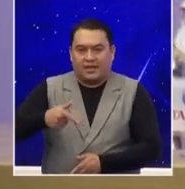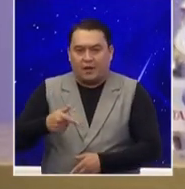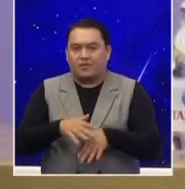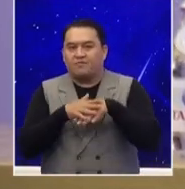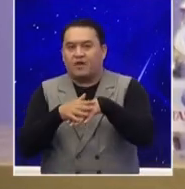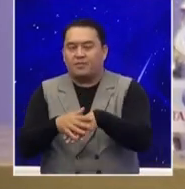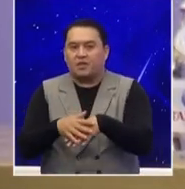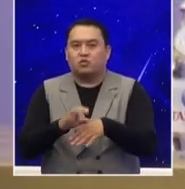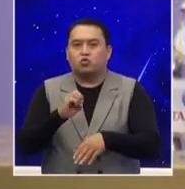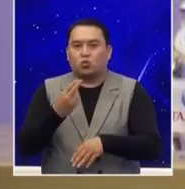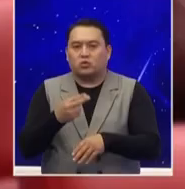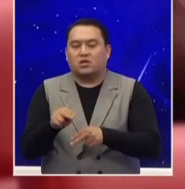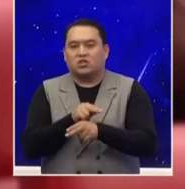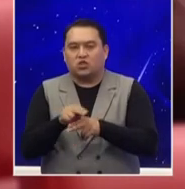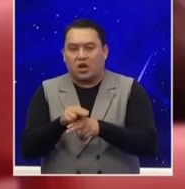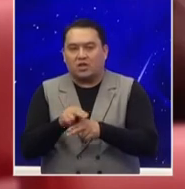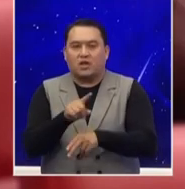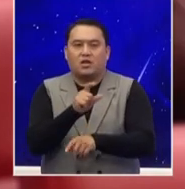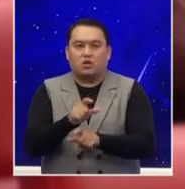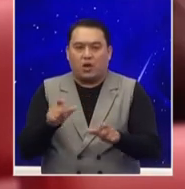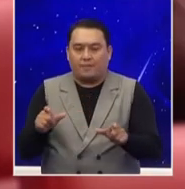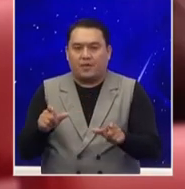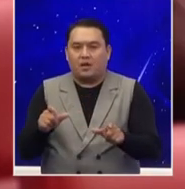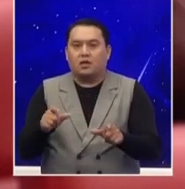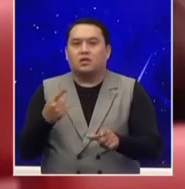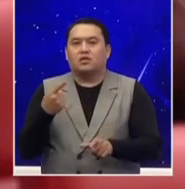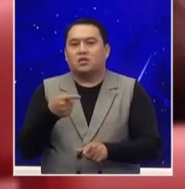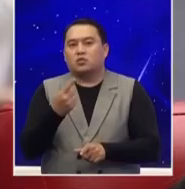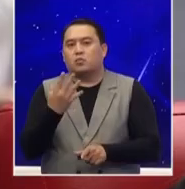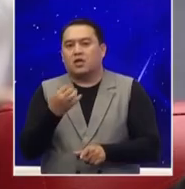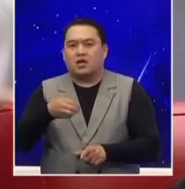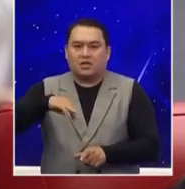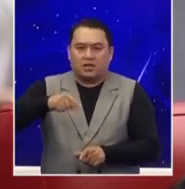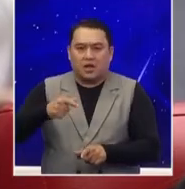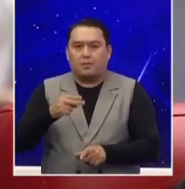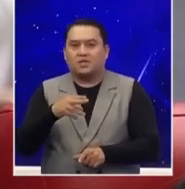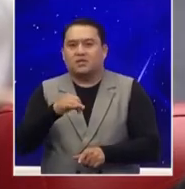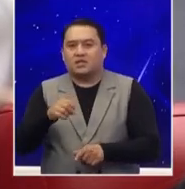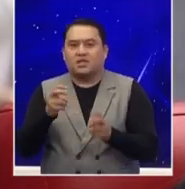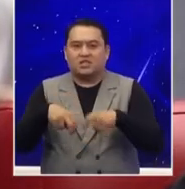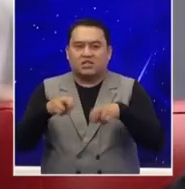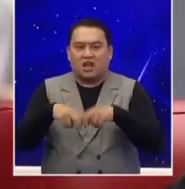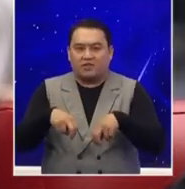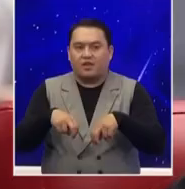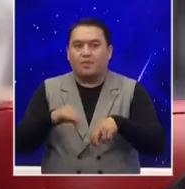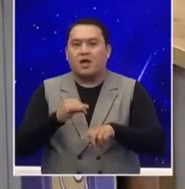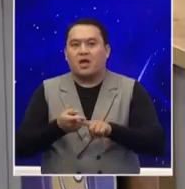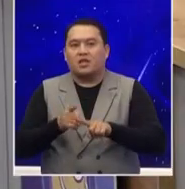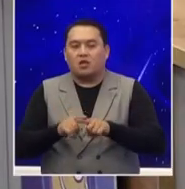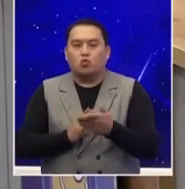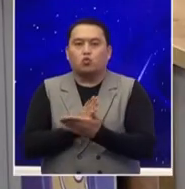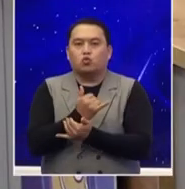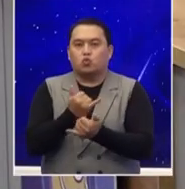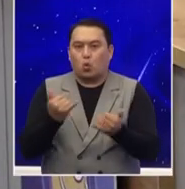выплачено на стационарное лечение пациентов около полутора миллиарда составили пцр и исследования эти услуги